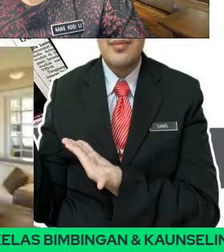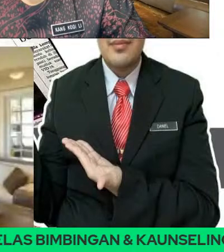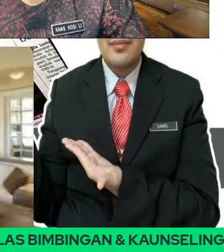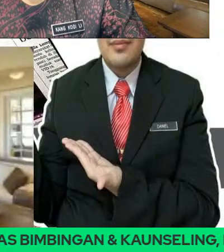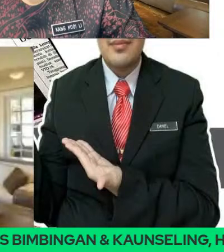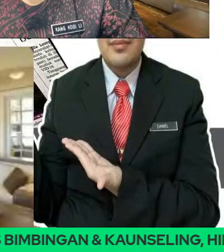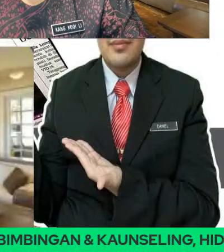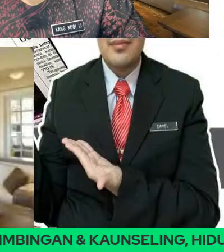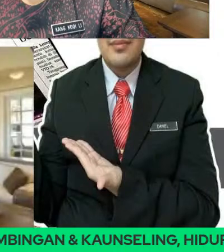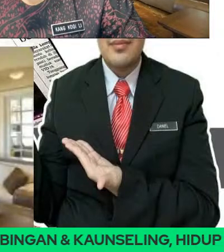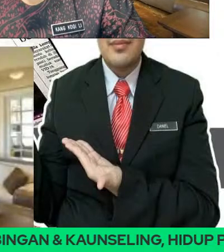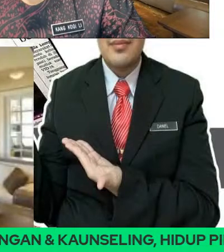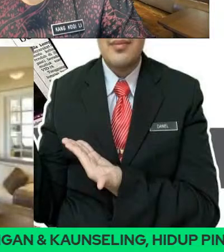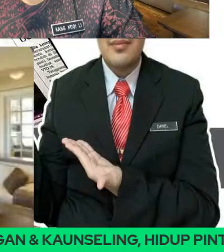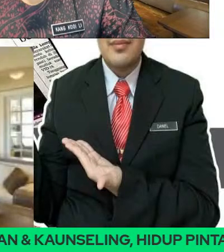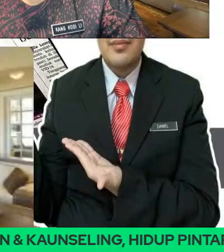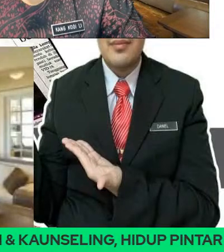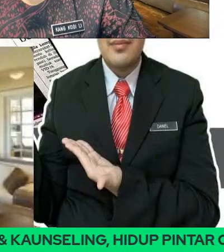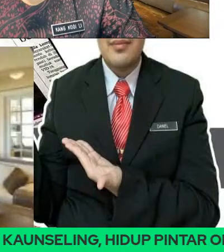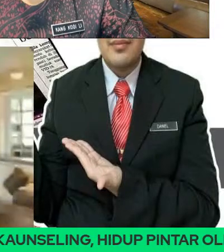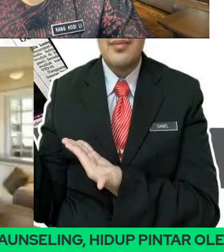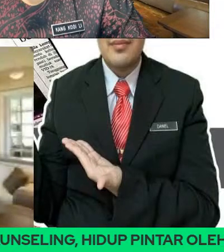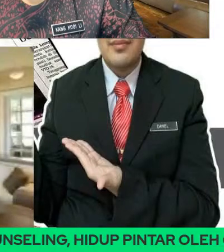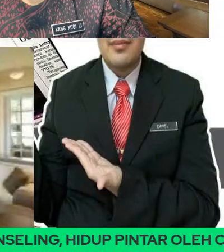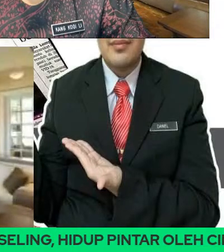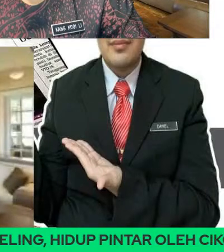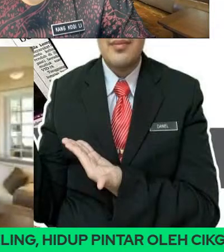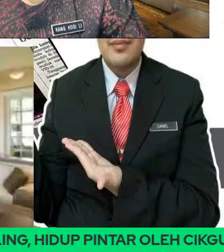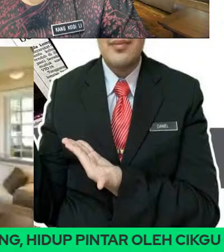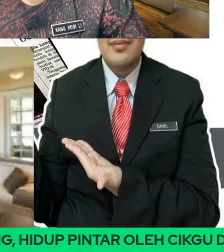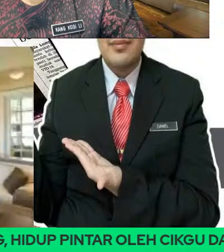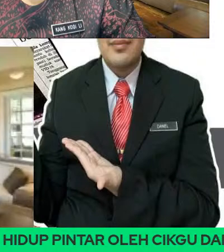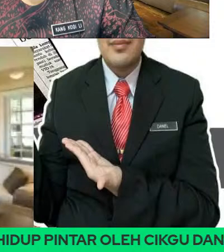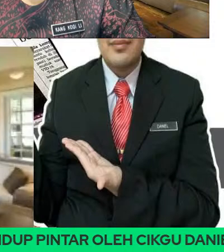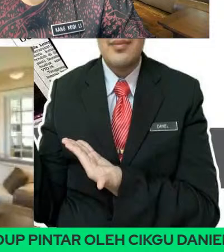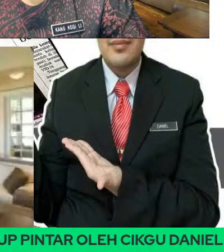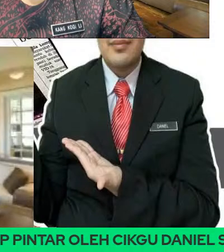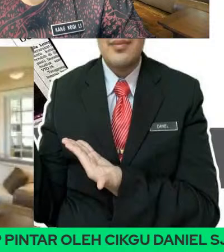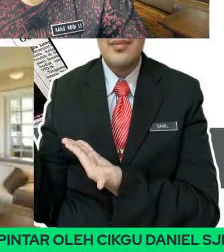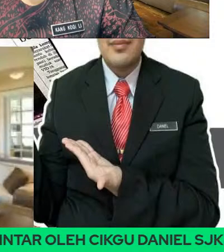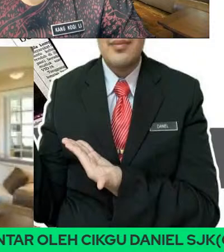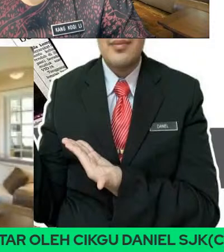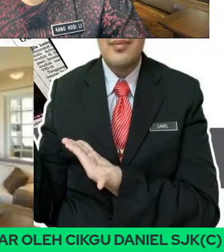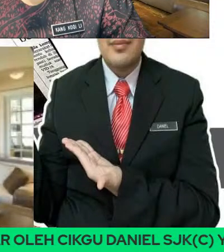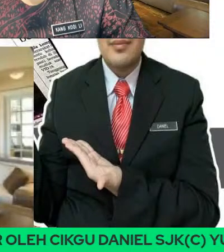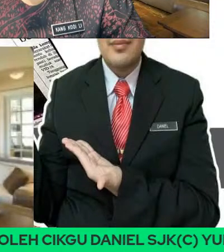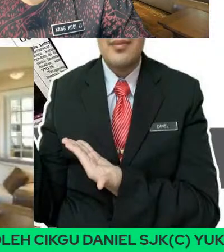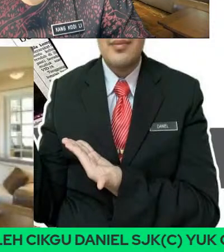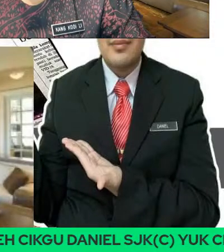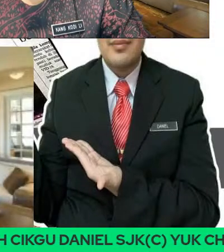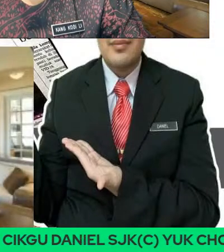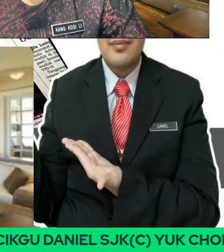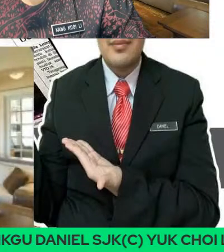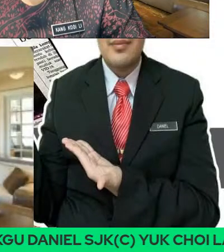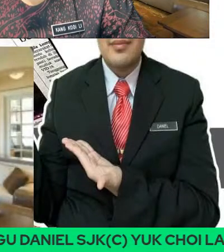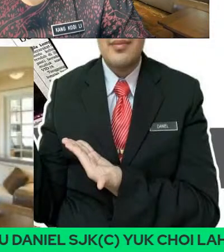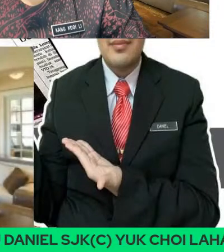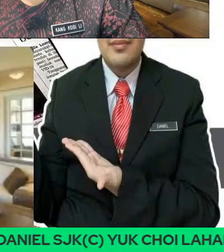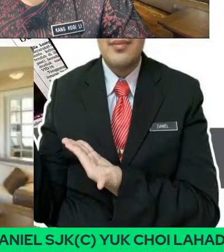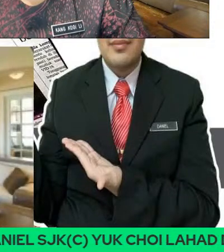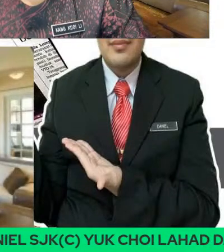ingatkan kepada semua pendengar dan penonton ya ingin menghantar comment agar menggunakan